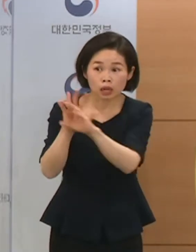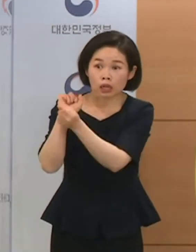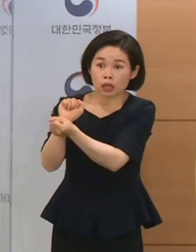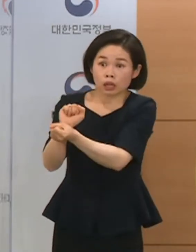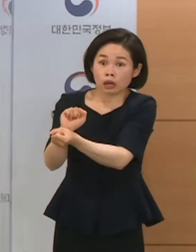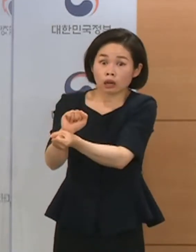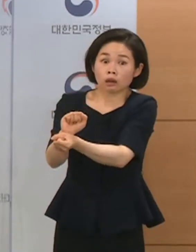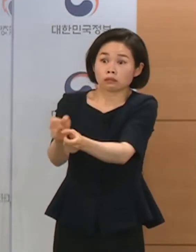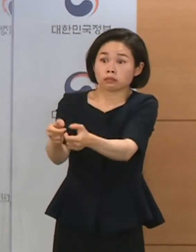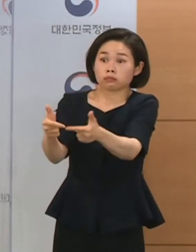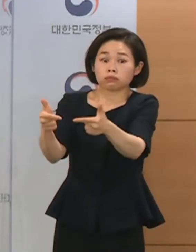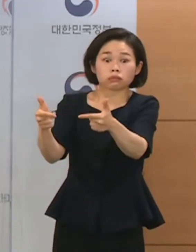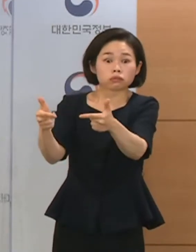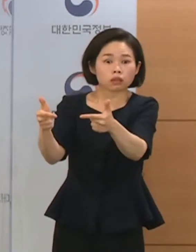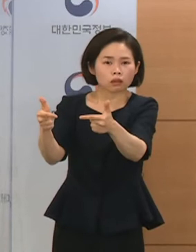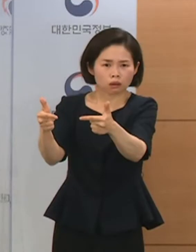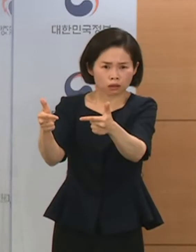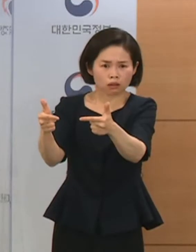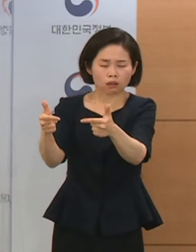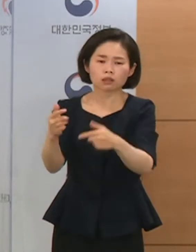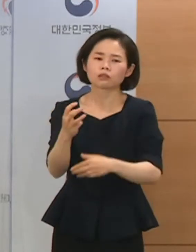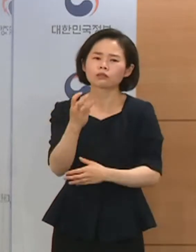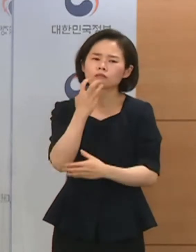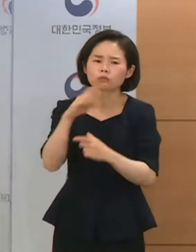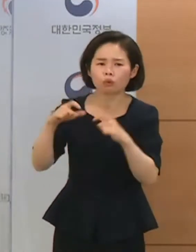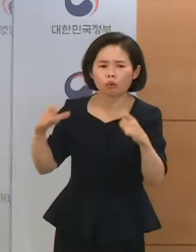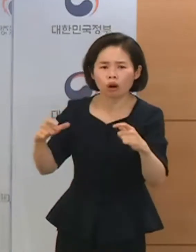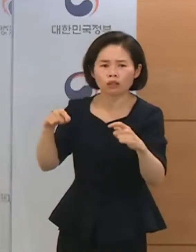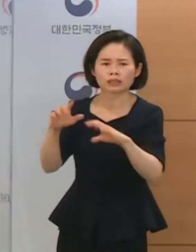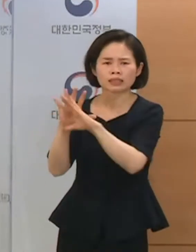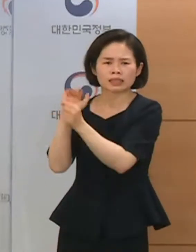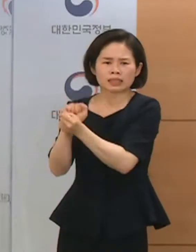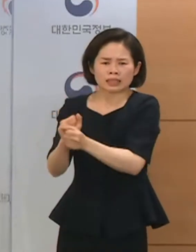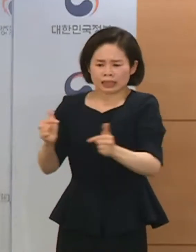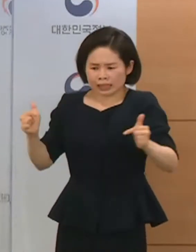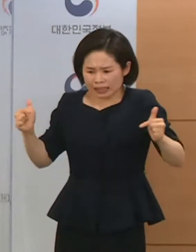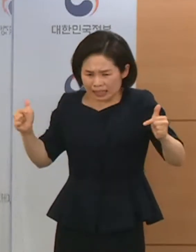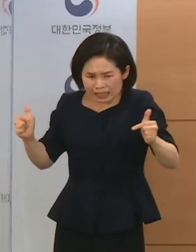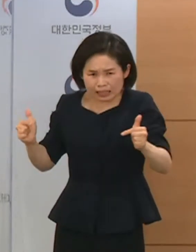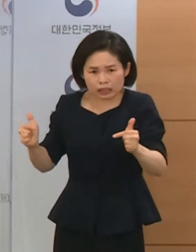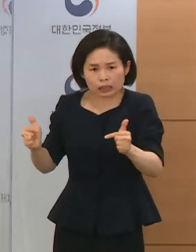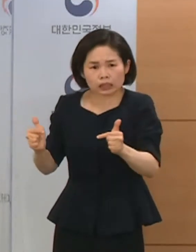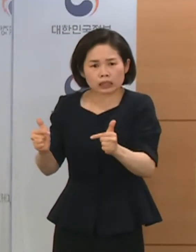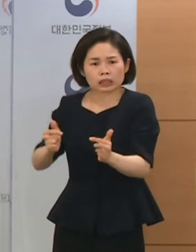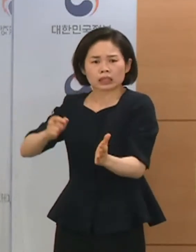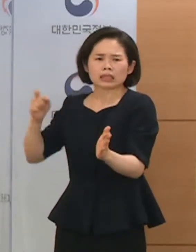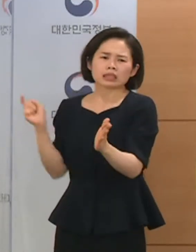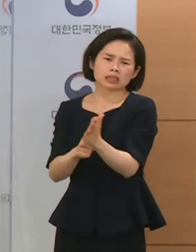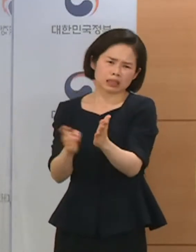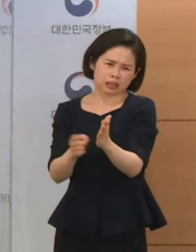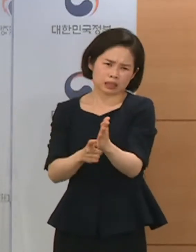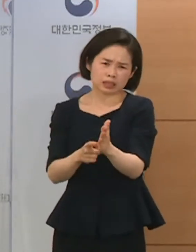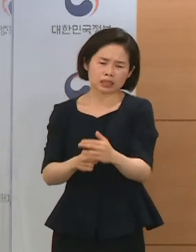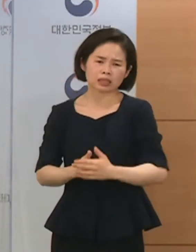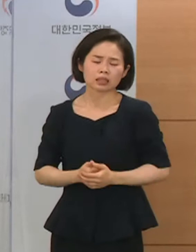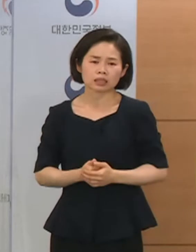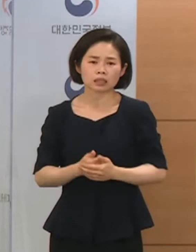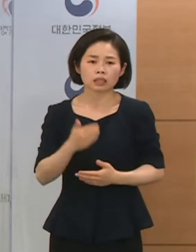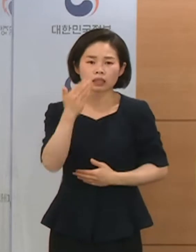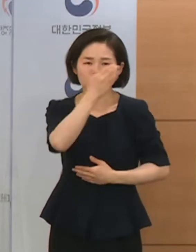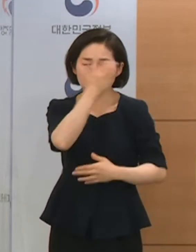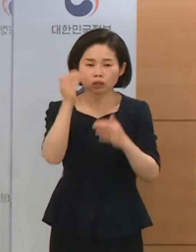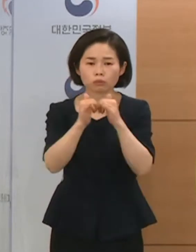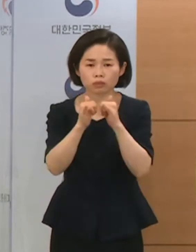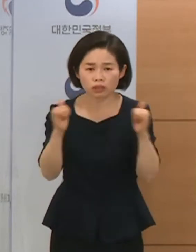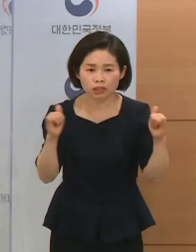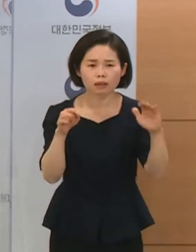있습니다. 수도권에서부터 코로나19의 확산세를 끊는 일이 시급합니다. 젊은 층이 주로